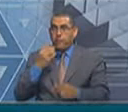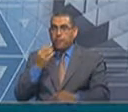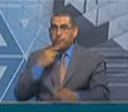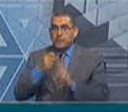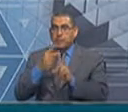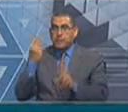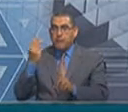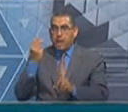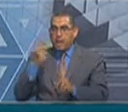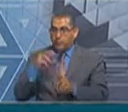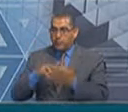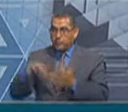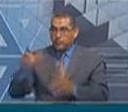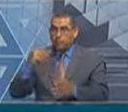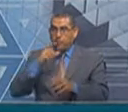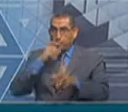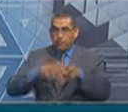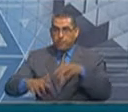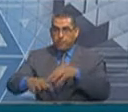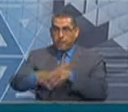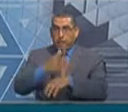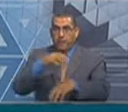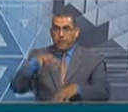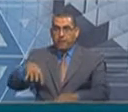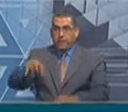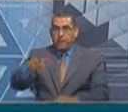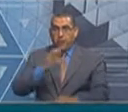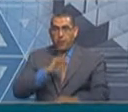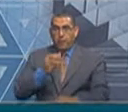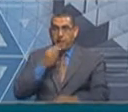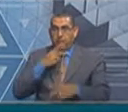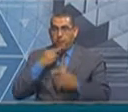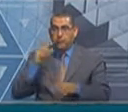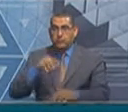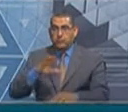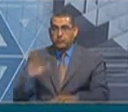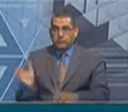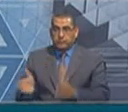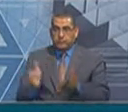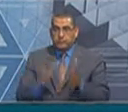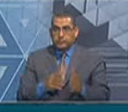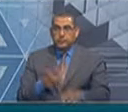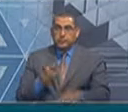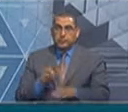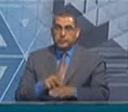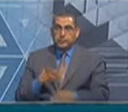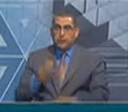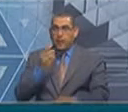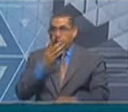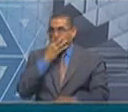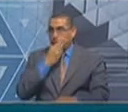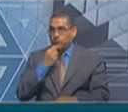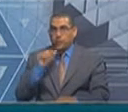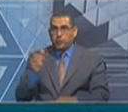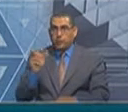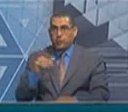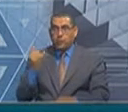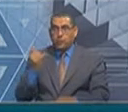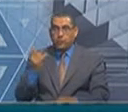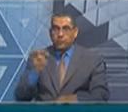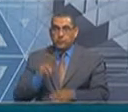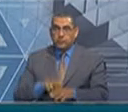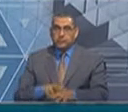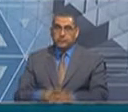سياحية، عندنا جزر صناعية فيها برضو كافيتريات، وعندنا ساحة الشاي. ده بالنسبة للشكل العام، وفي